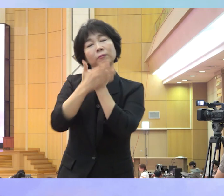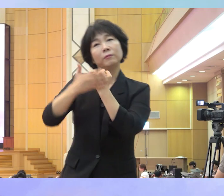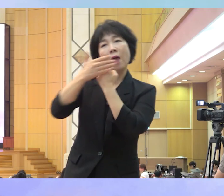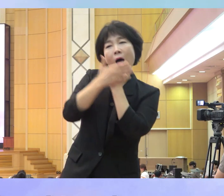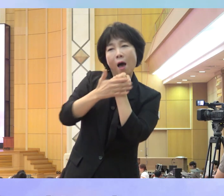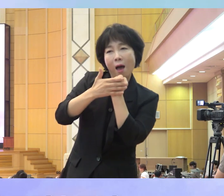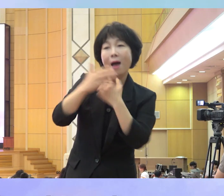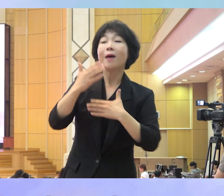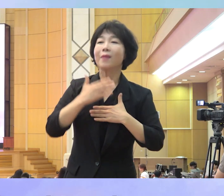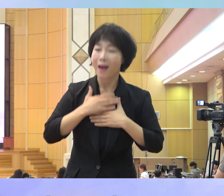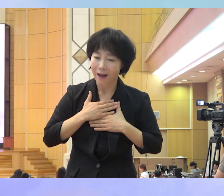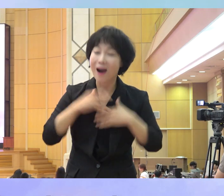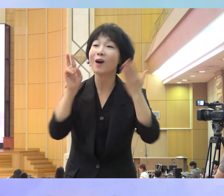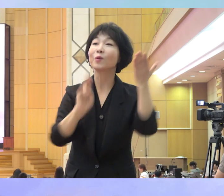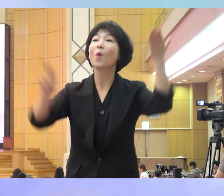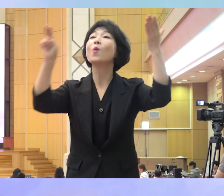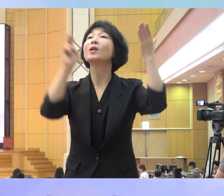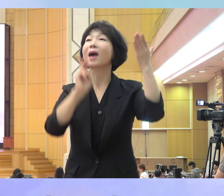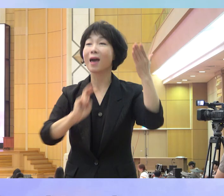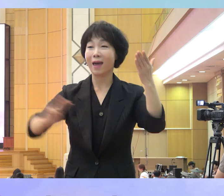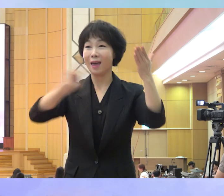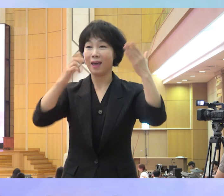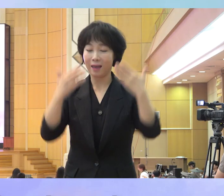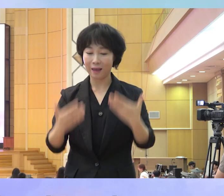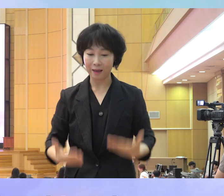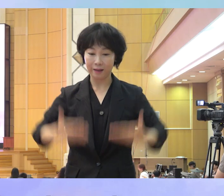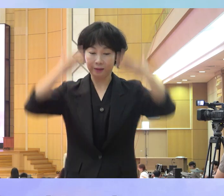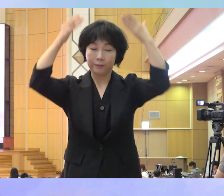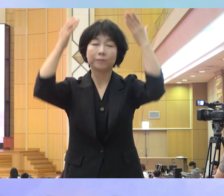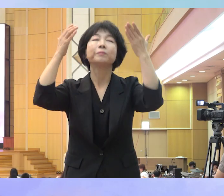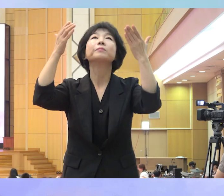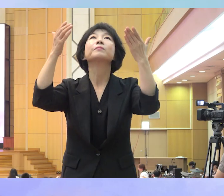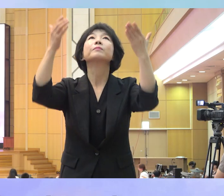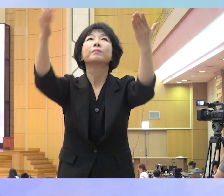아버지 은혜 내가 노래해.